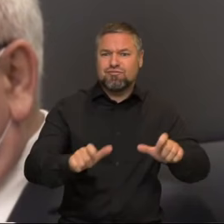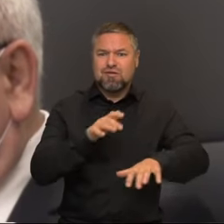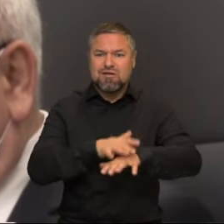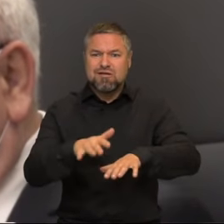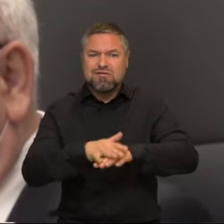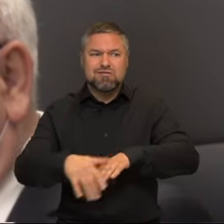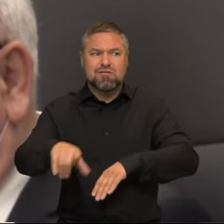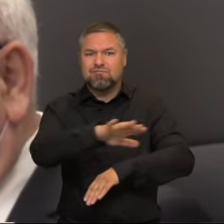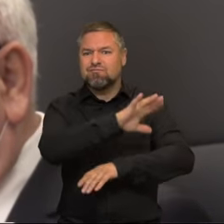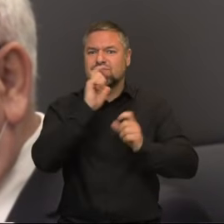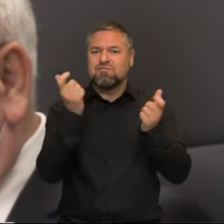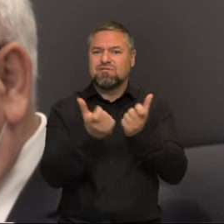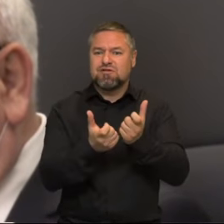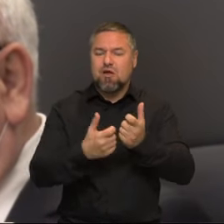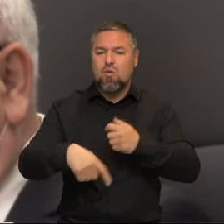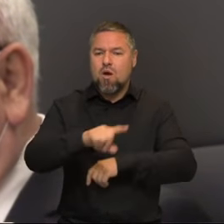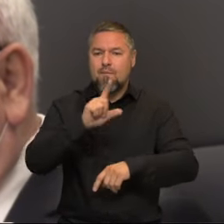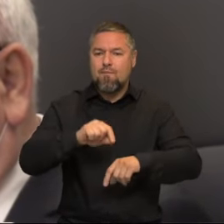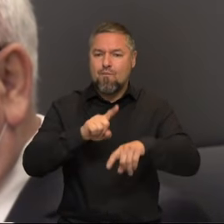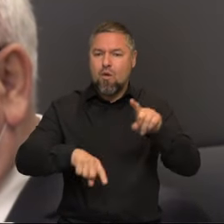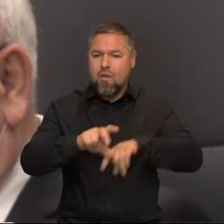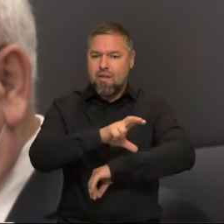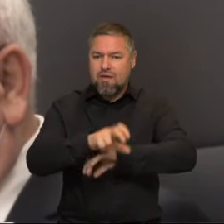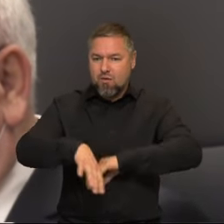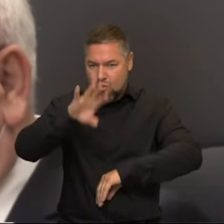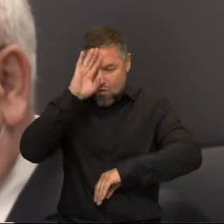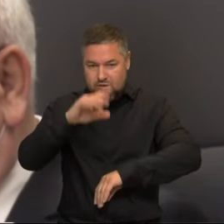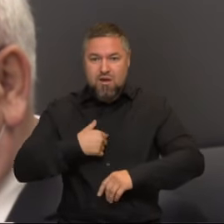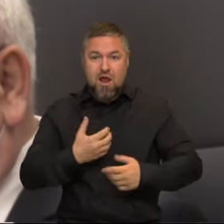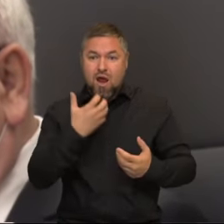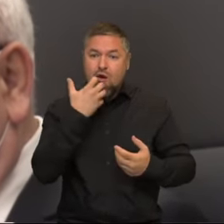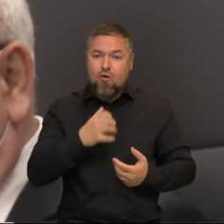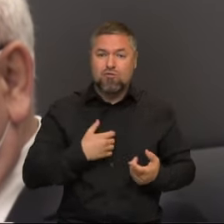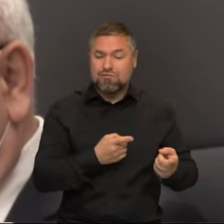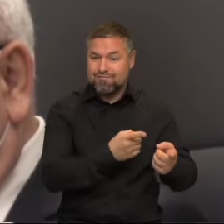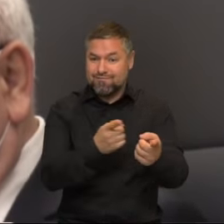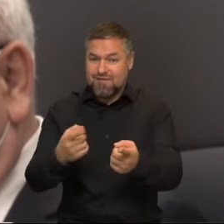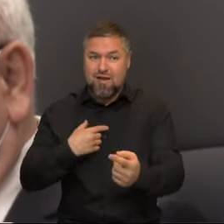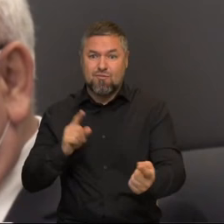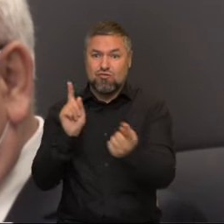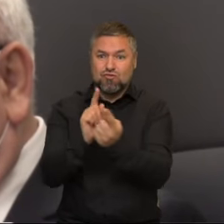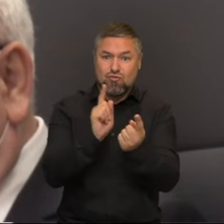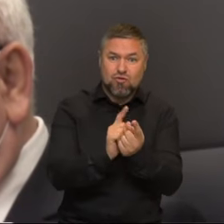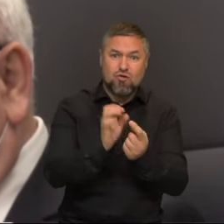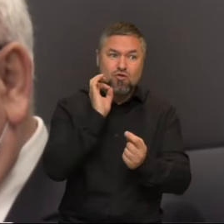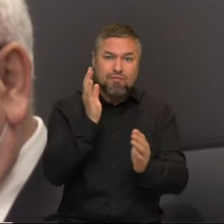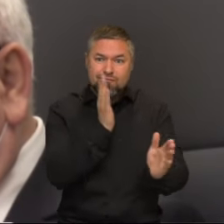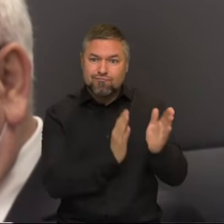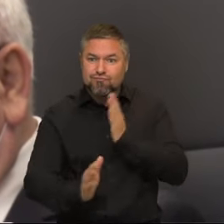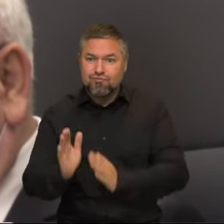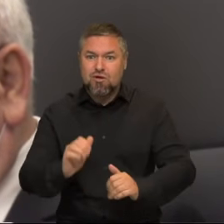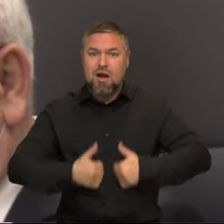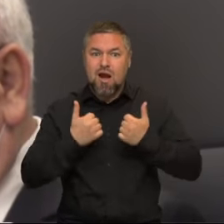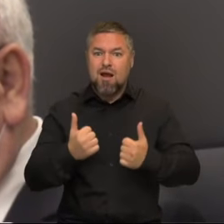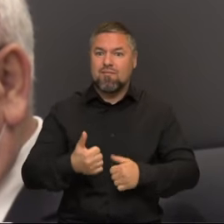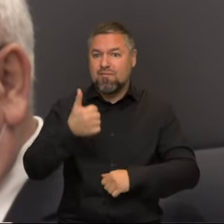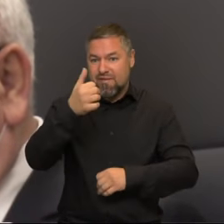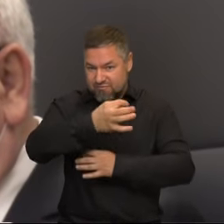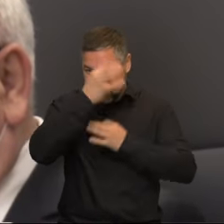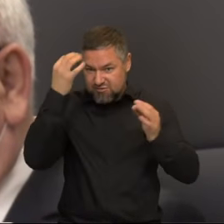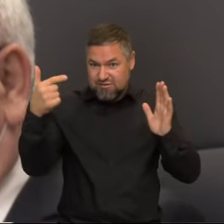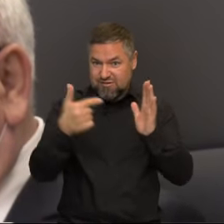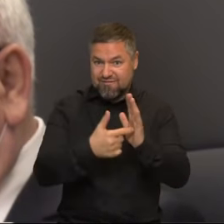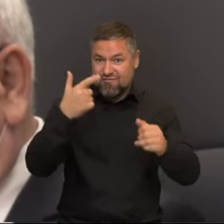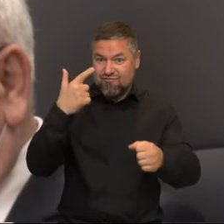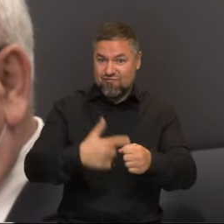w jednostkach uczelni. Gorąco zachęcam Państwa do udziału w tych spotkaniach i dobrego przygotowania się do 1